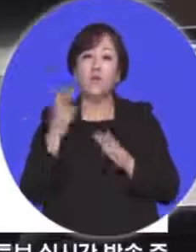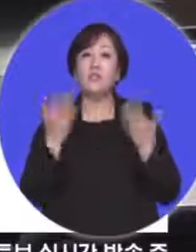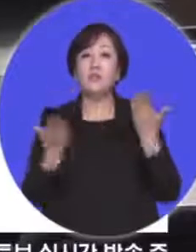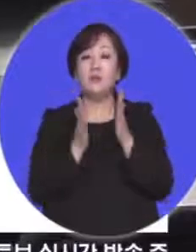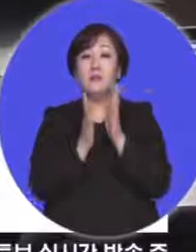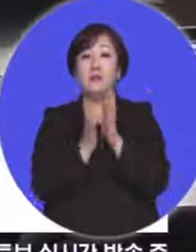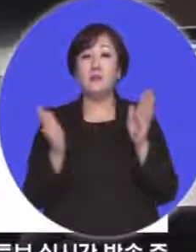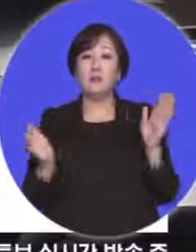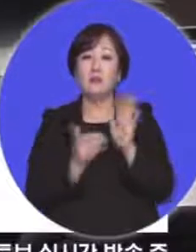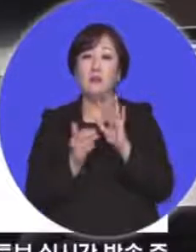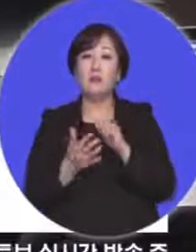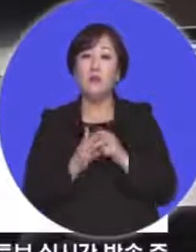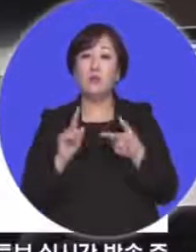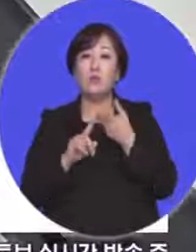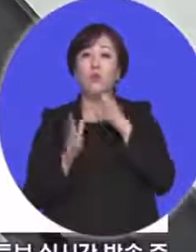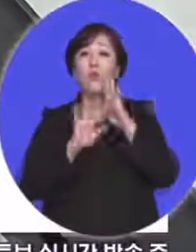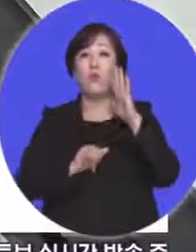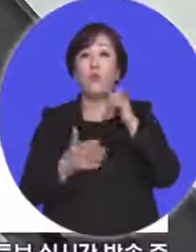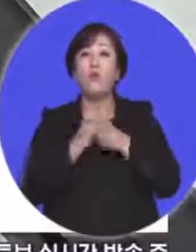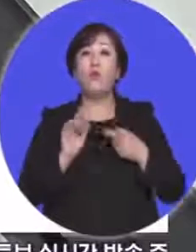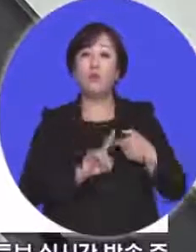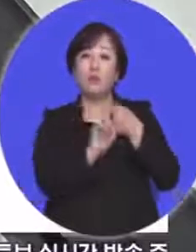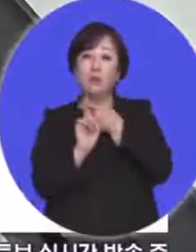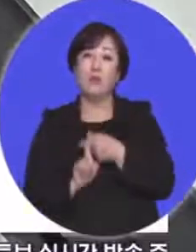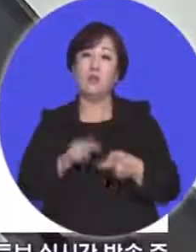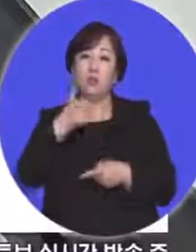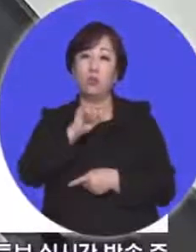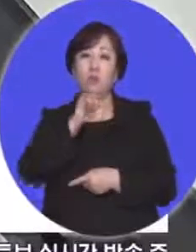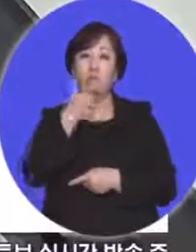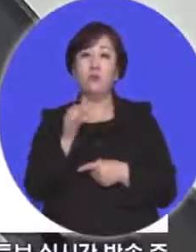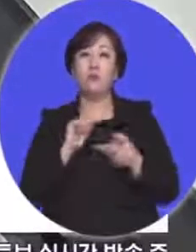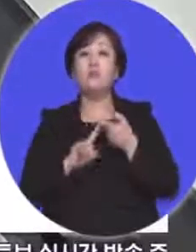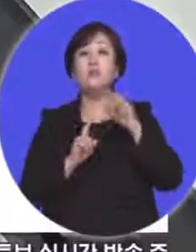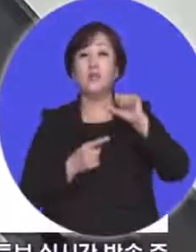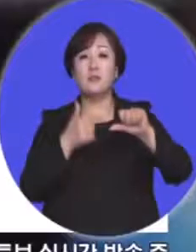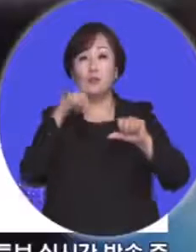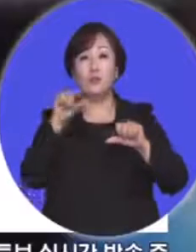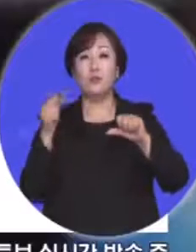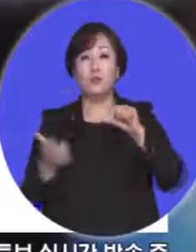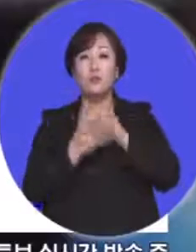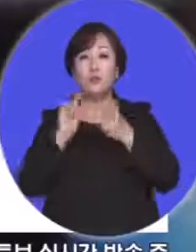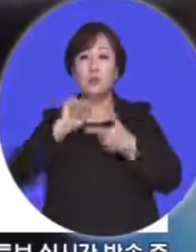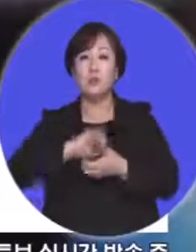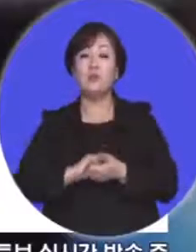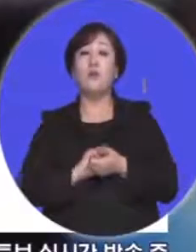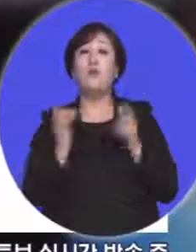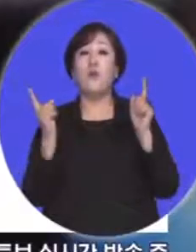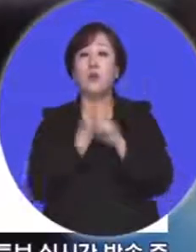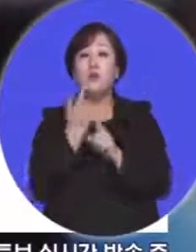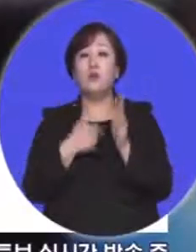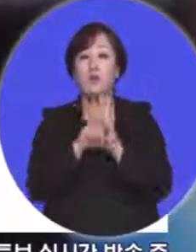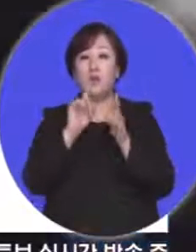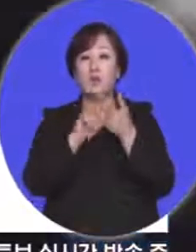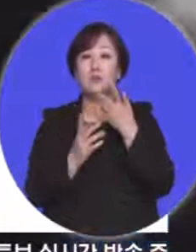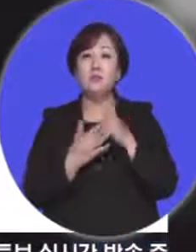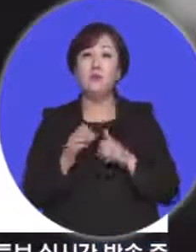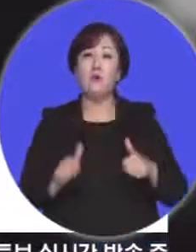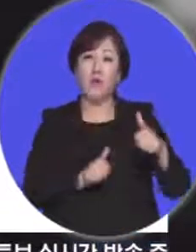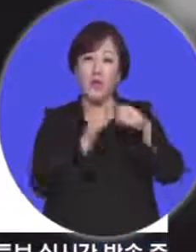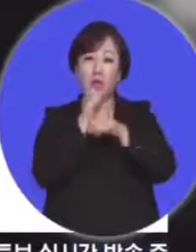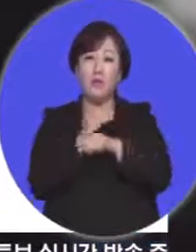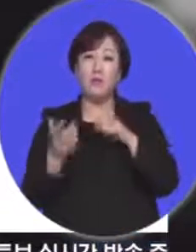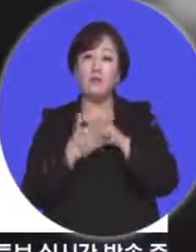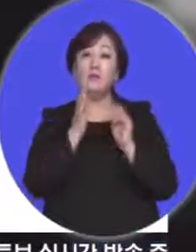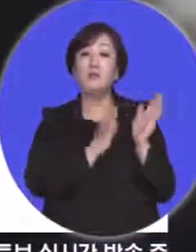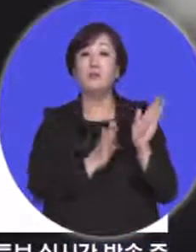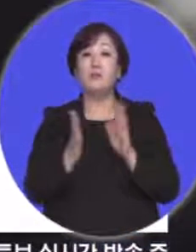복귀했습니다. 울산 공공연대 노조는 지난달 말 울산 지역 5개 구군이 정규직 전환을 위한 실무협의회를 구성하기로